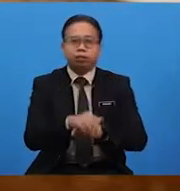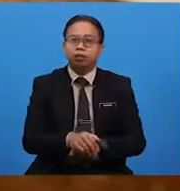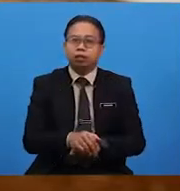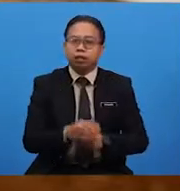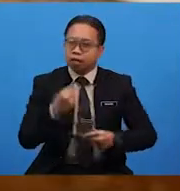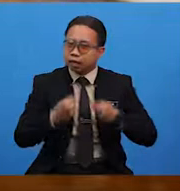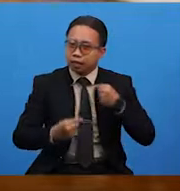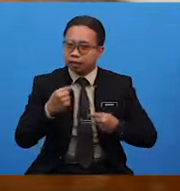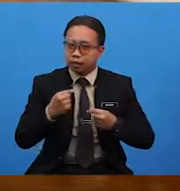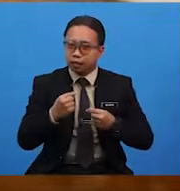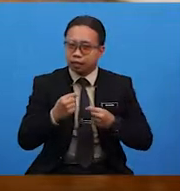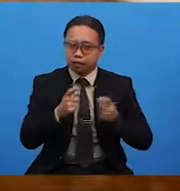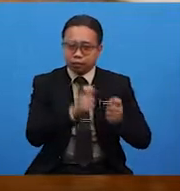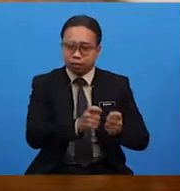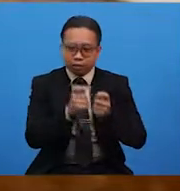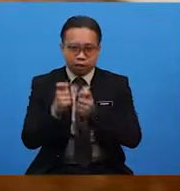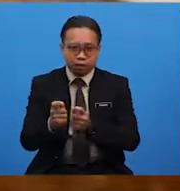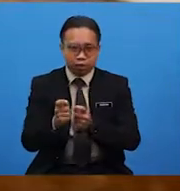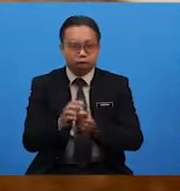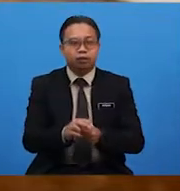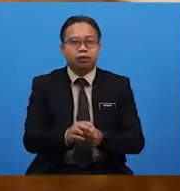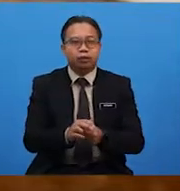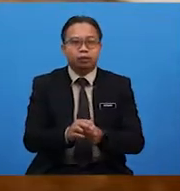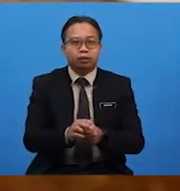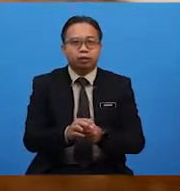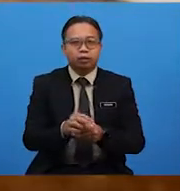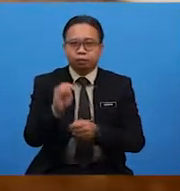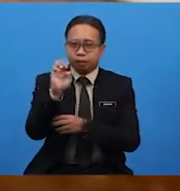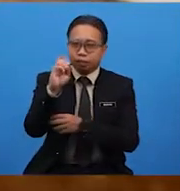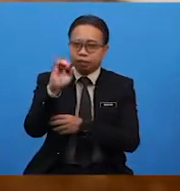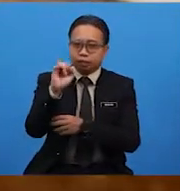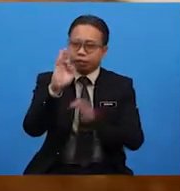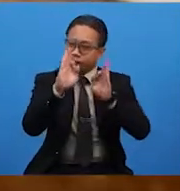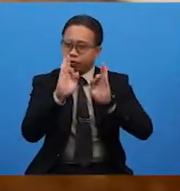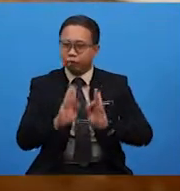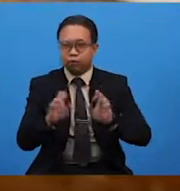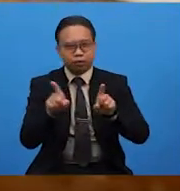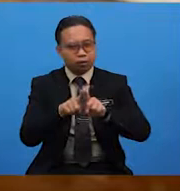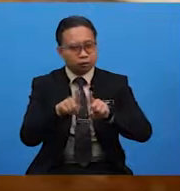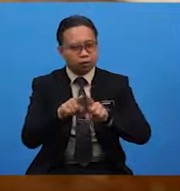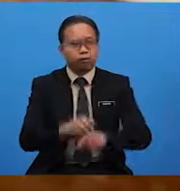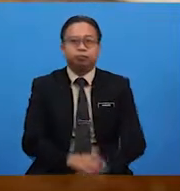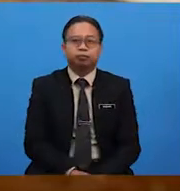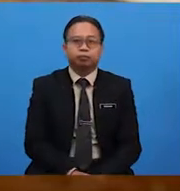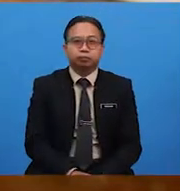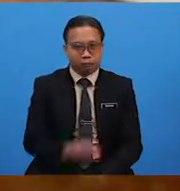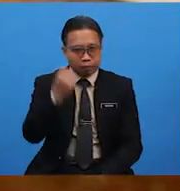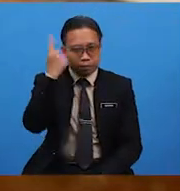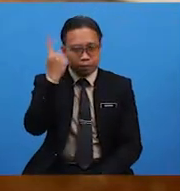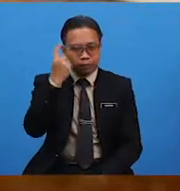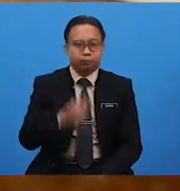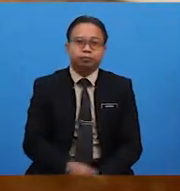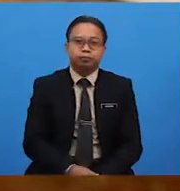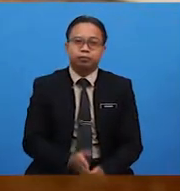Gaye teknik media atau format yang sama atau hampir sama Oh paham Tego